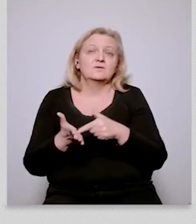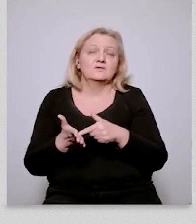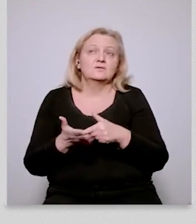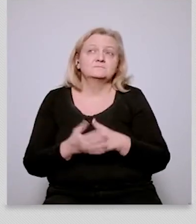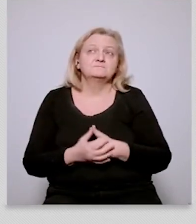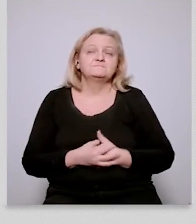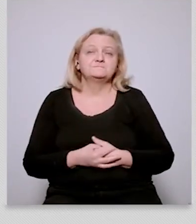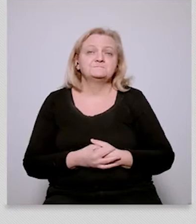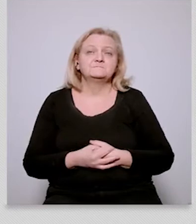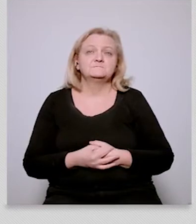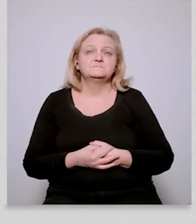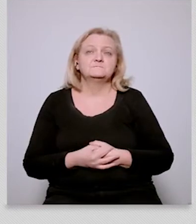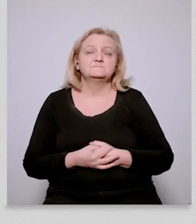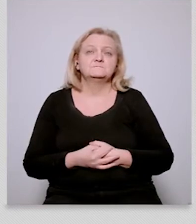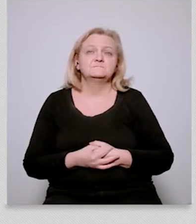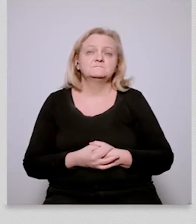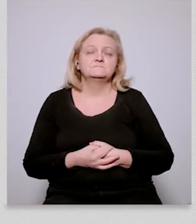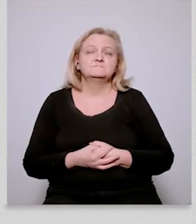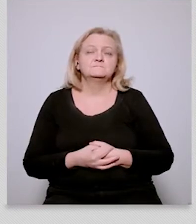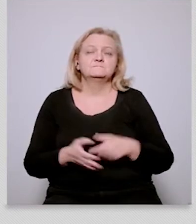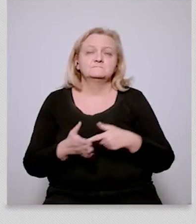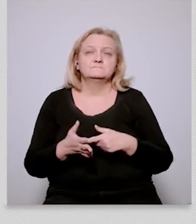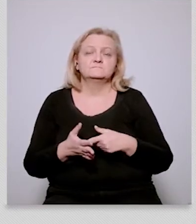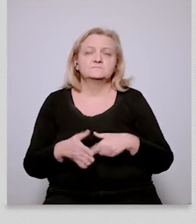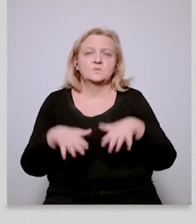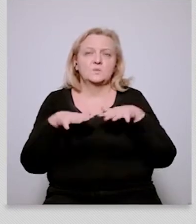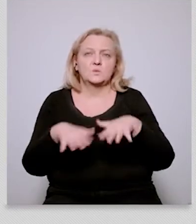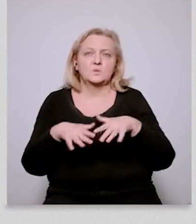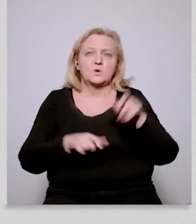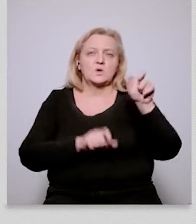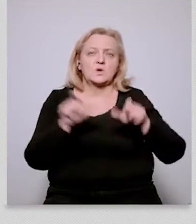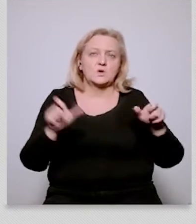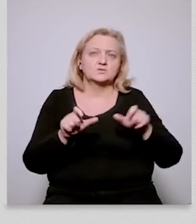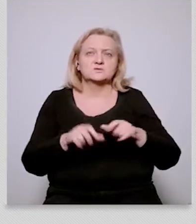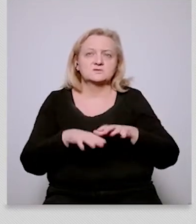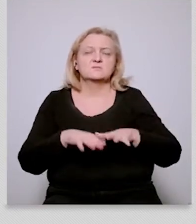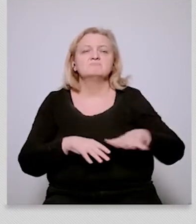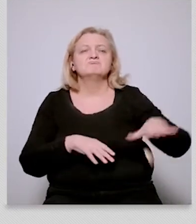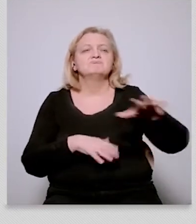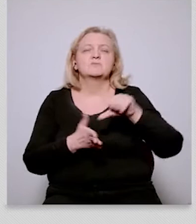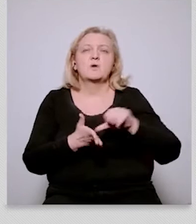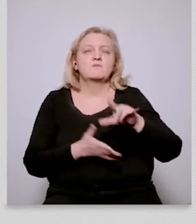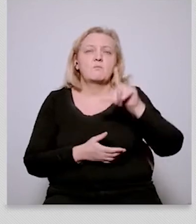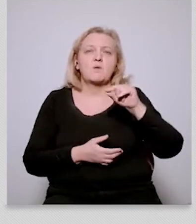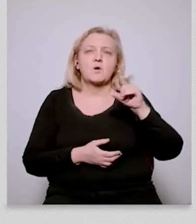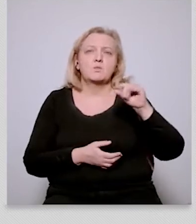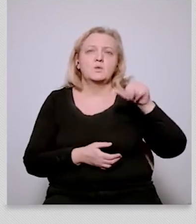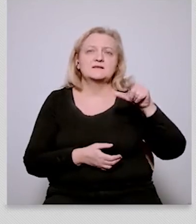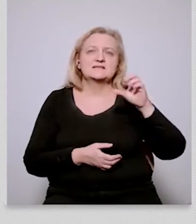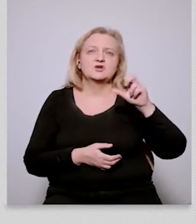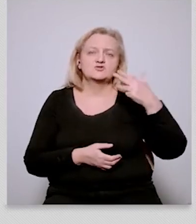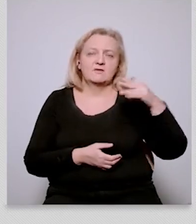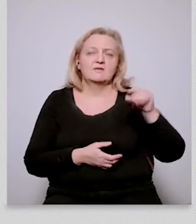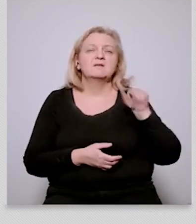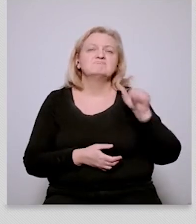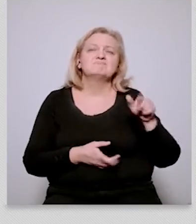wiele osób z tych gremiów populistycznych, które posługują się